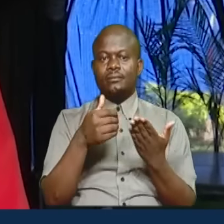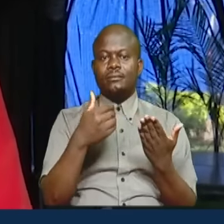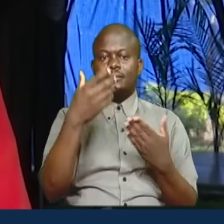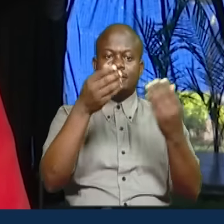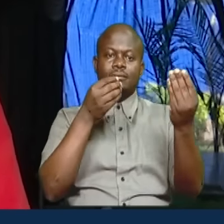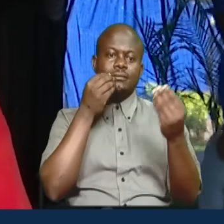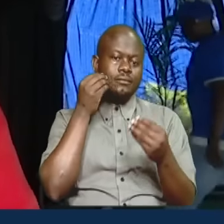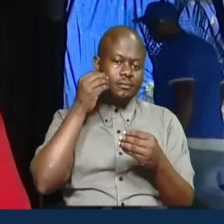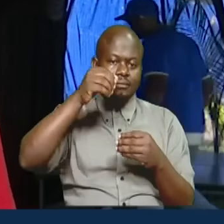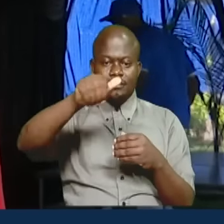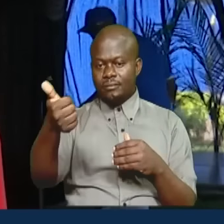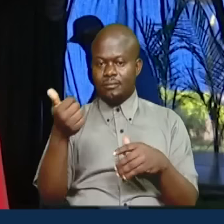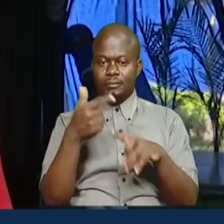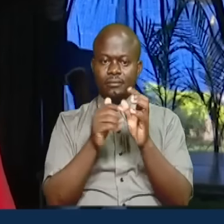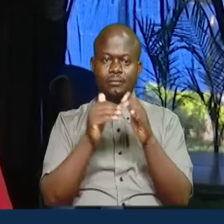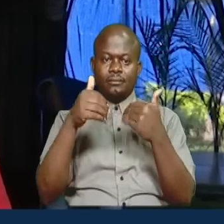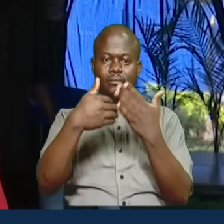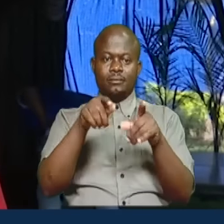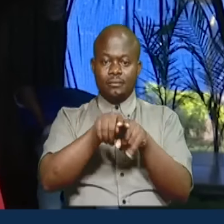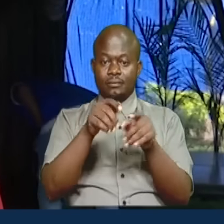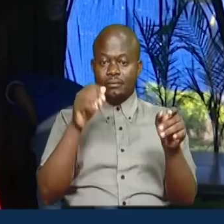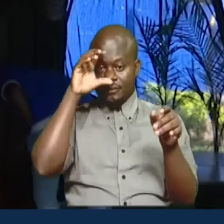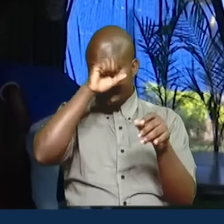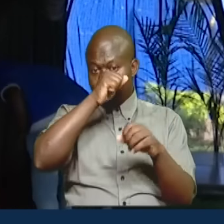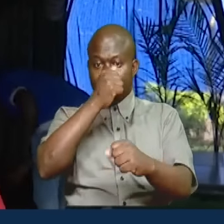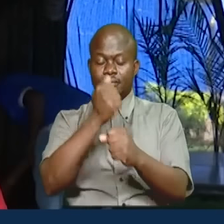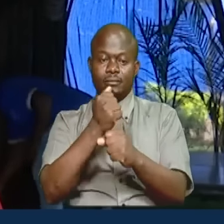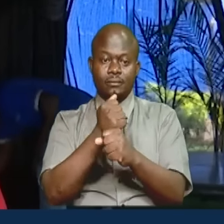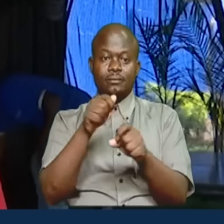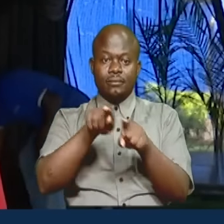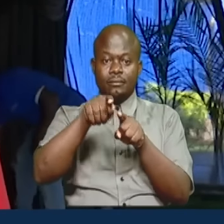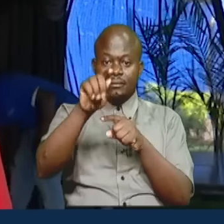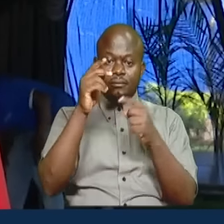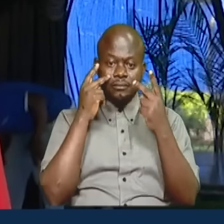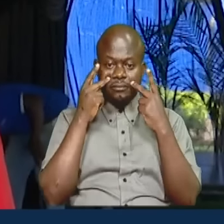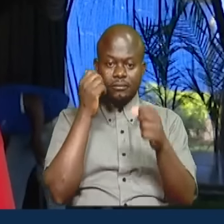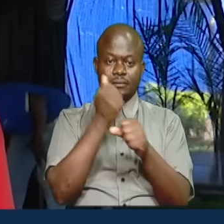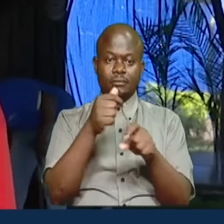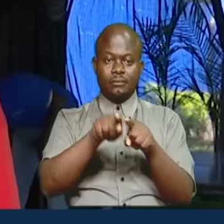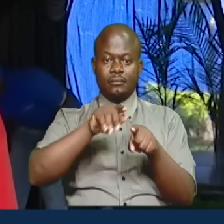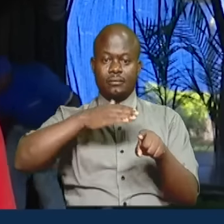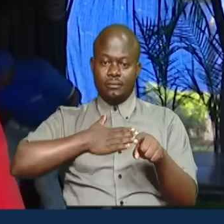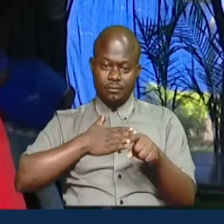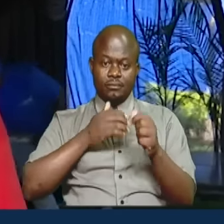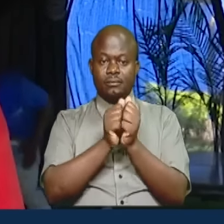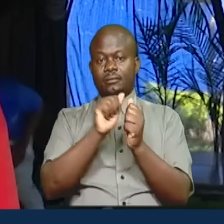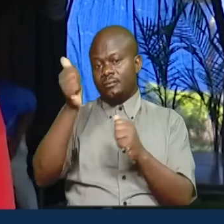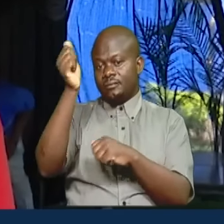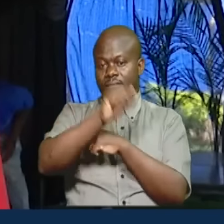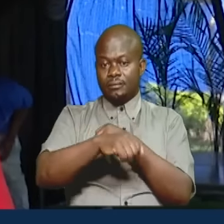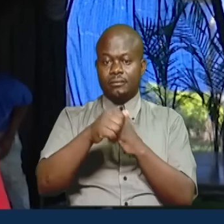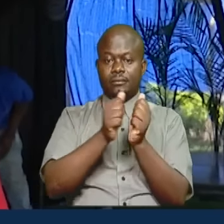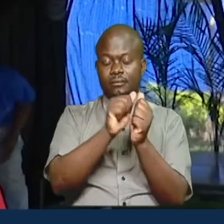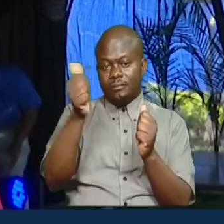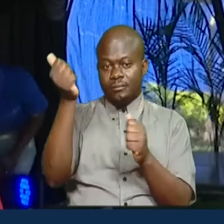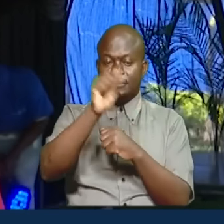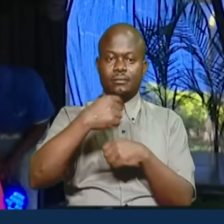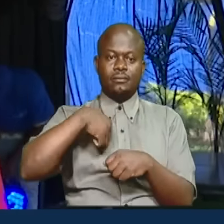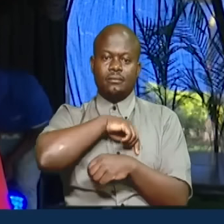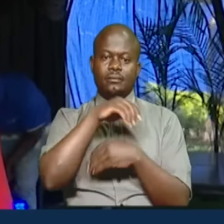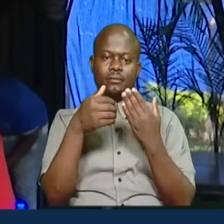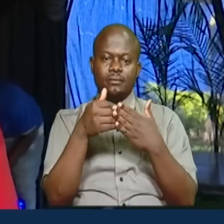abandi mu rugo, ndetse n'abana babuze akazi nabo bakabona akazi bangana nanjye n'abanduta n'abonduta